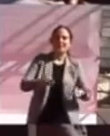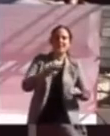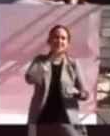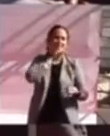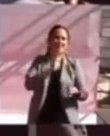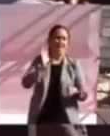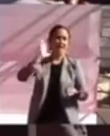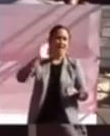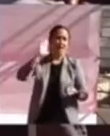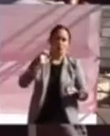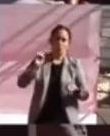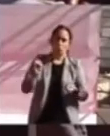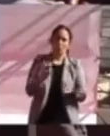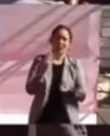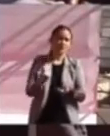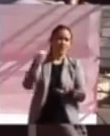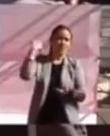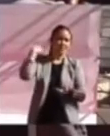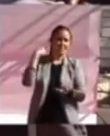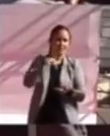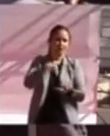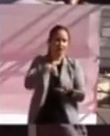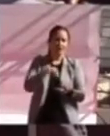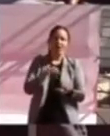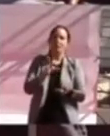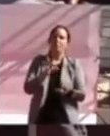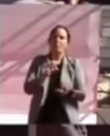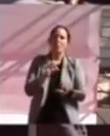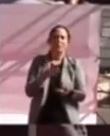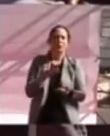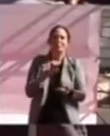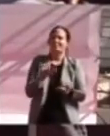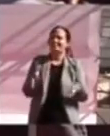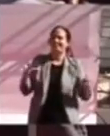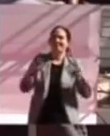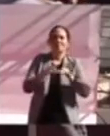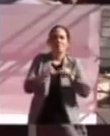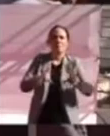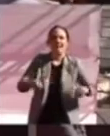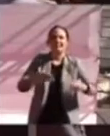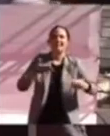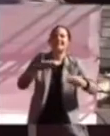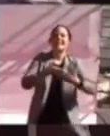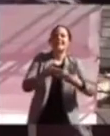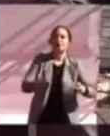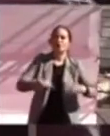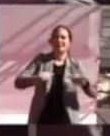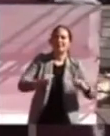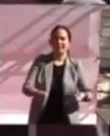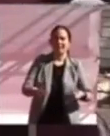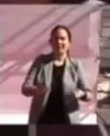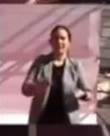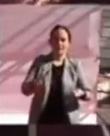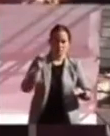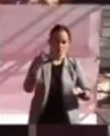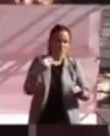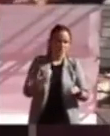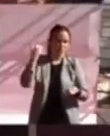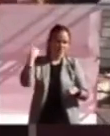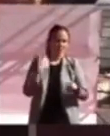costruita per silos chiusi e tetti di spesa non lo dico solo perché penso che sia un modello